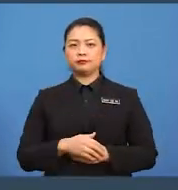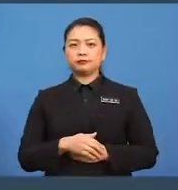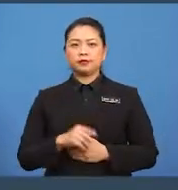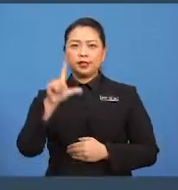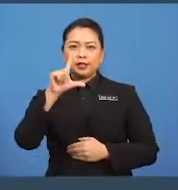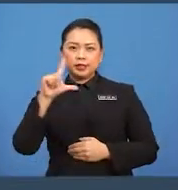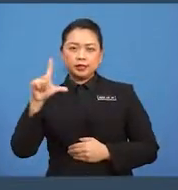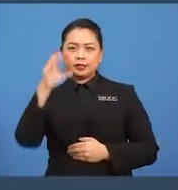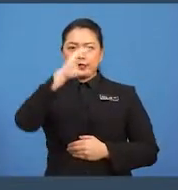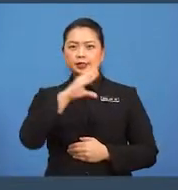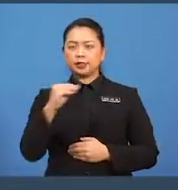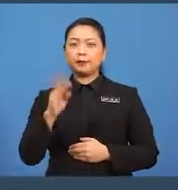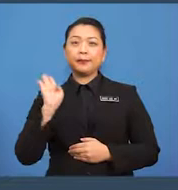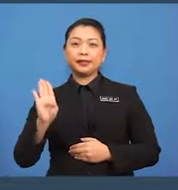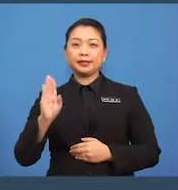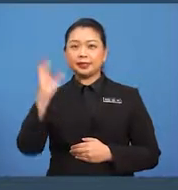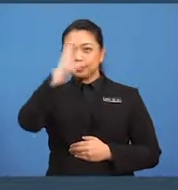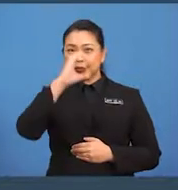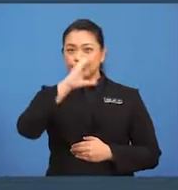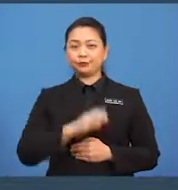linear search dan binary search.